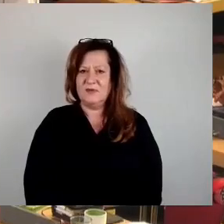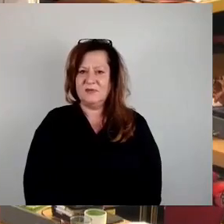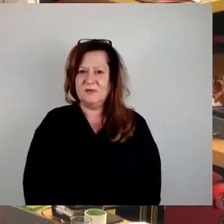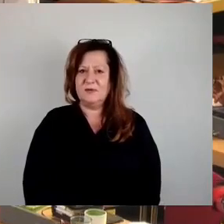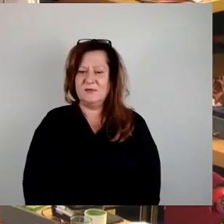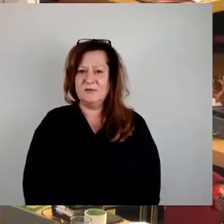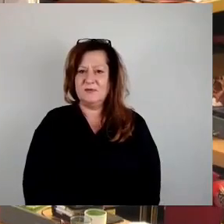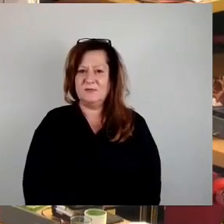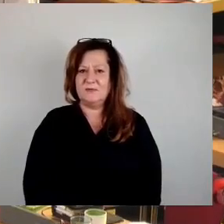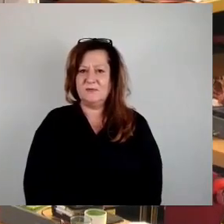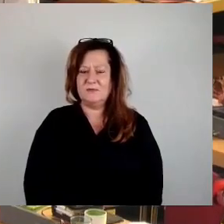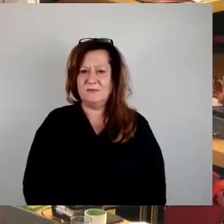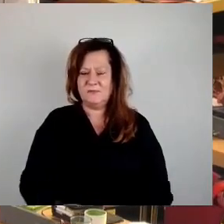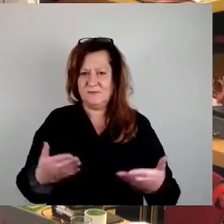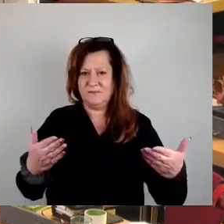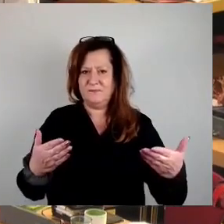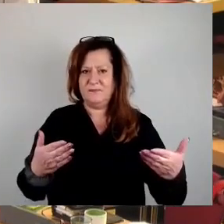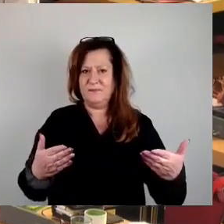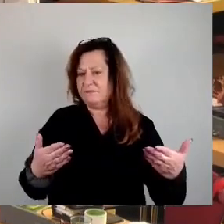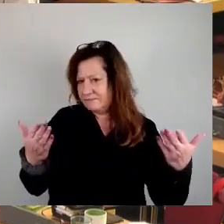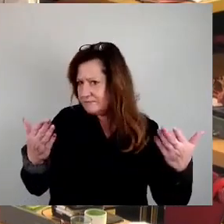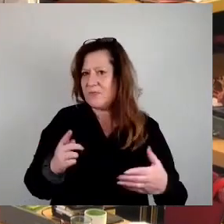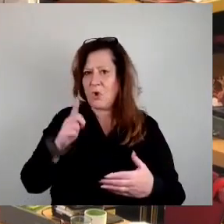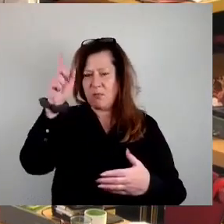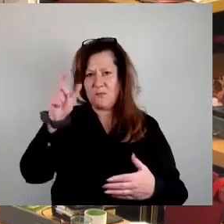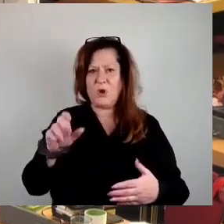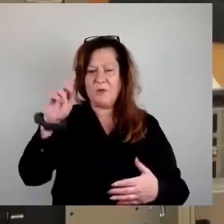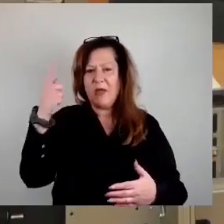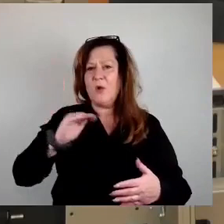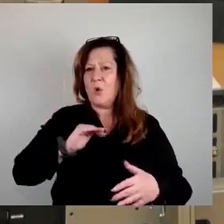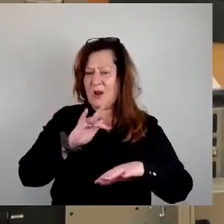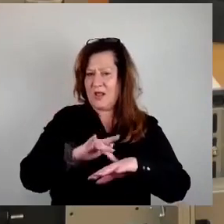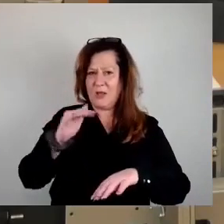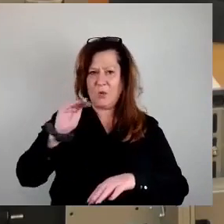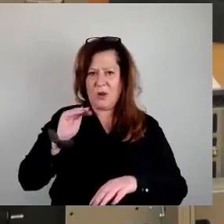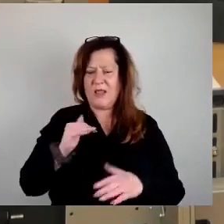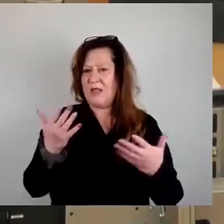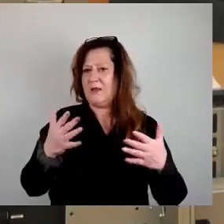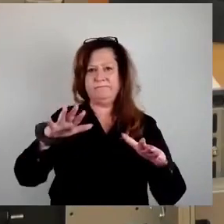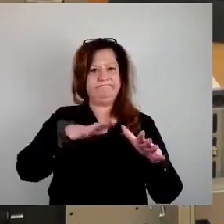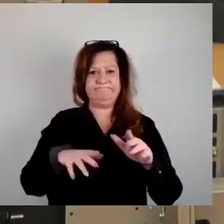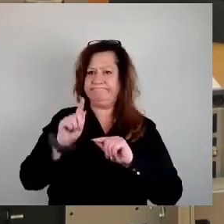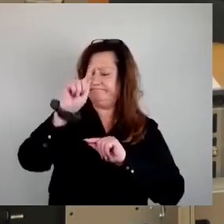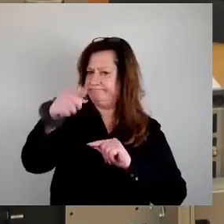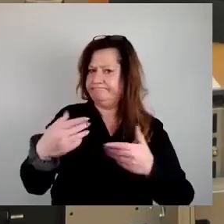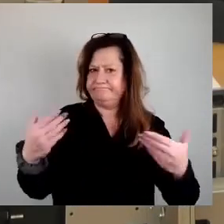Sehr geehrter Herr Oberbürgermeister, liebe Kolleginnen und Kollegen, liebe Menschen im Saal und draußen im Stream.